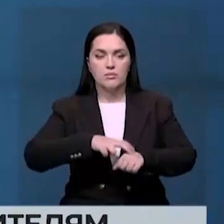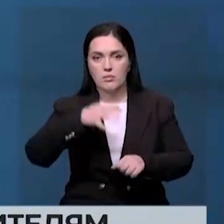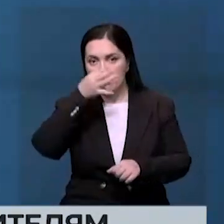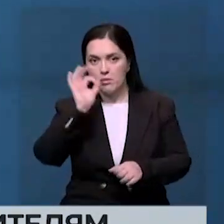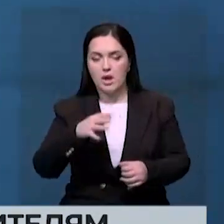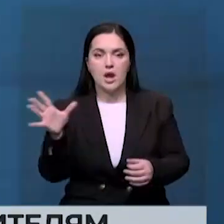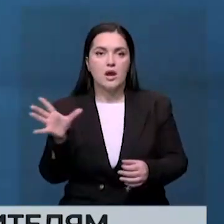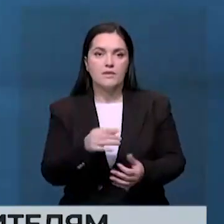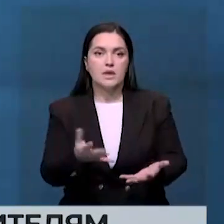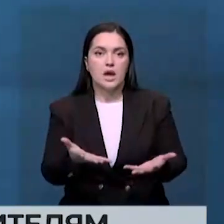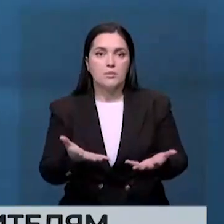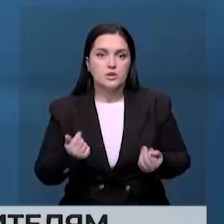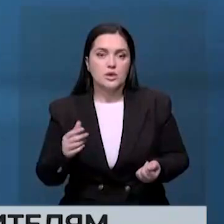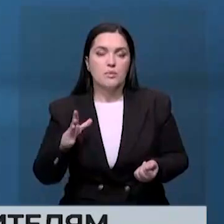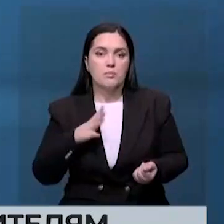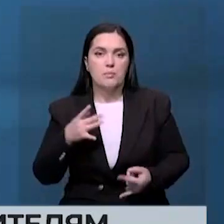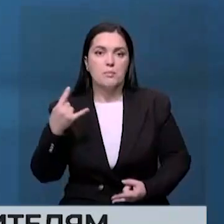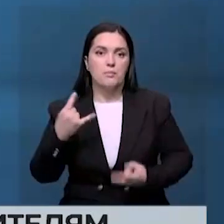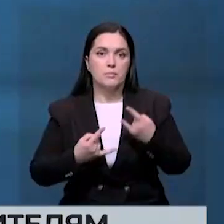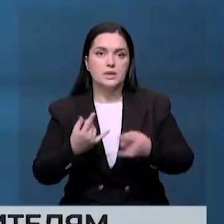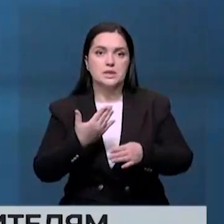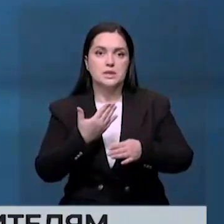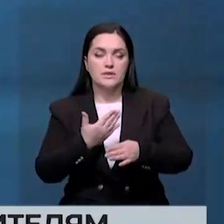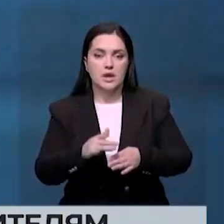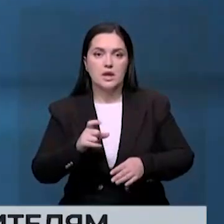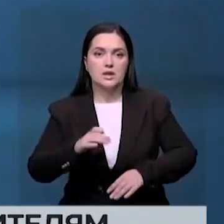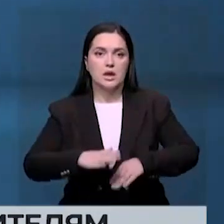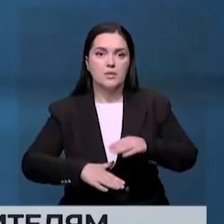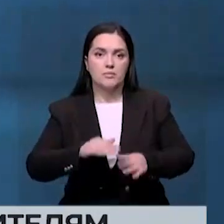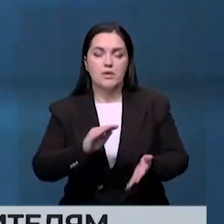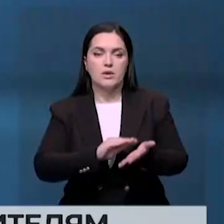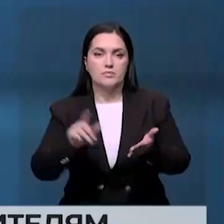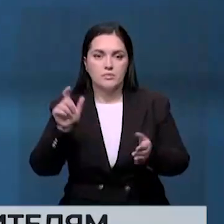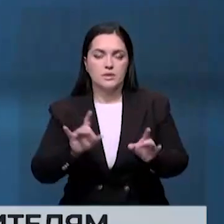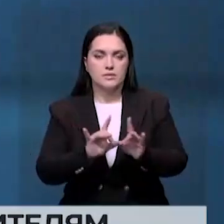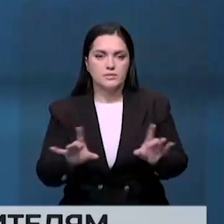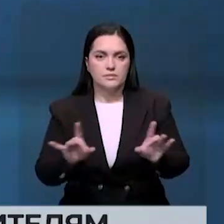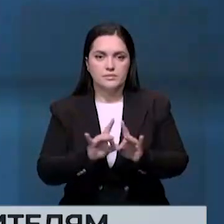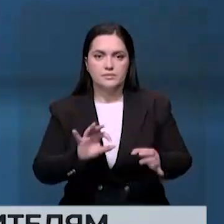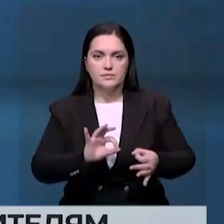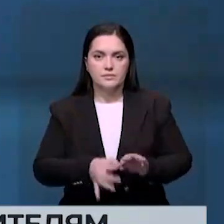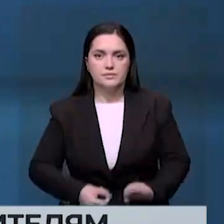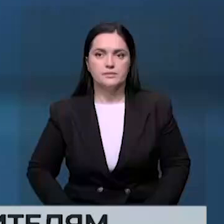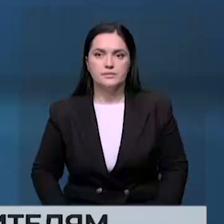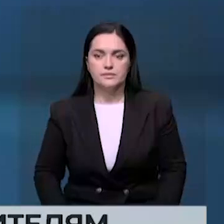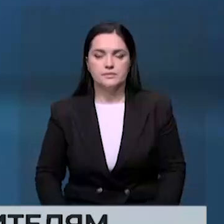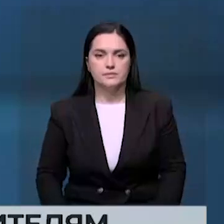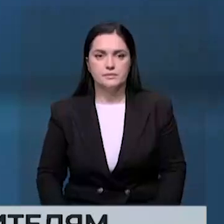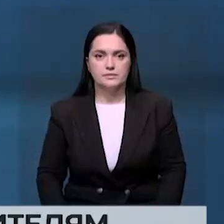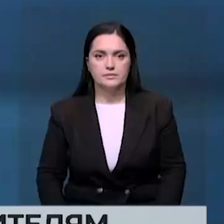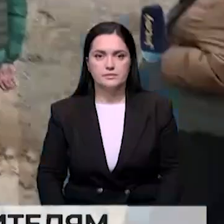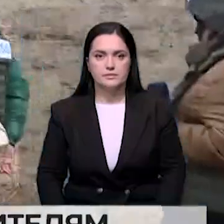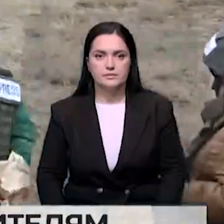осваивали медицинские навыки. Все полученные знания представители медиасферы закрепили на практике. Алишер Ашимов продолжит тему.